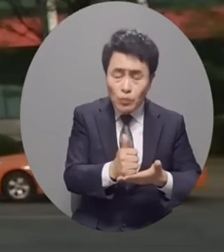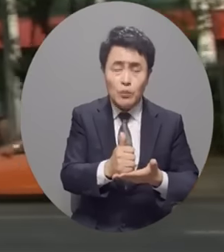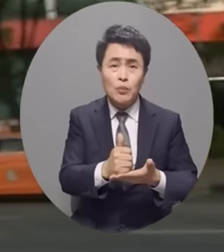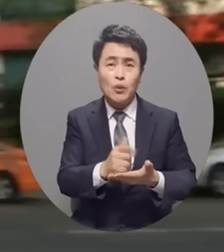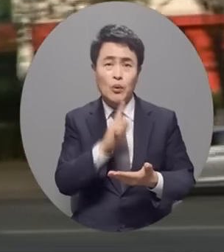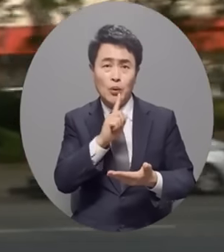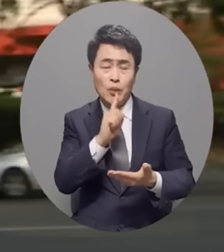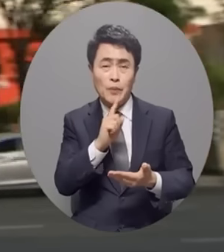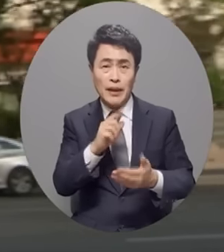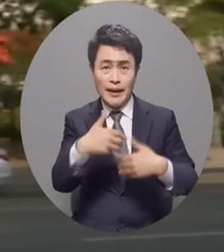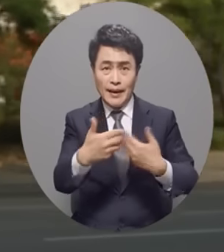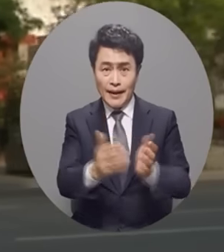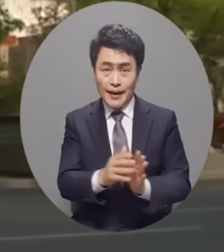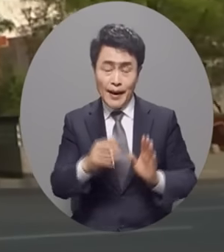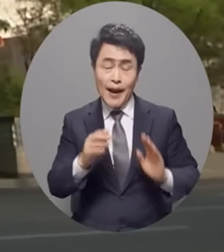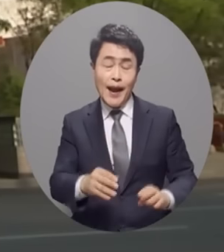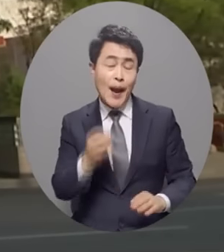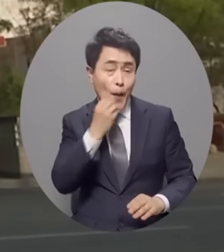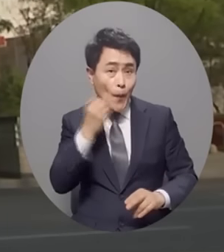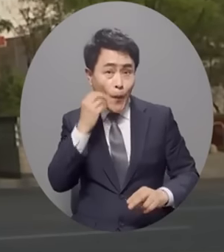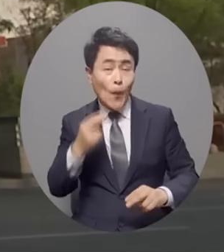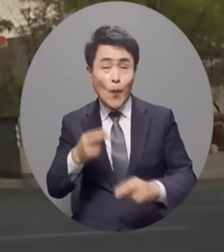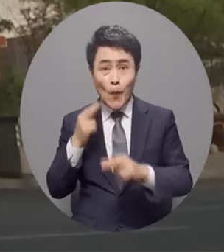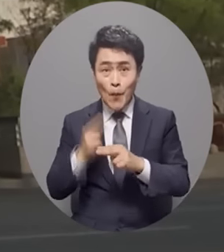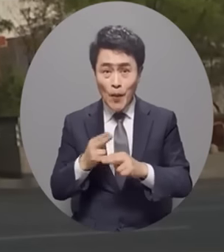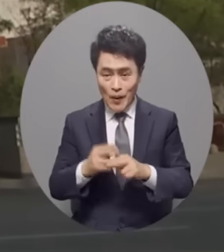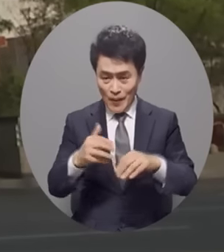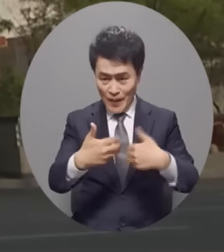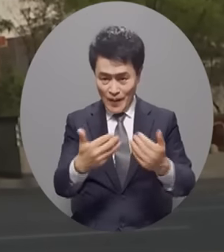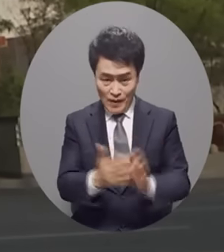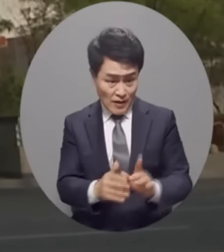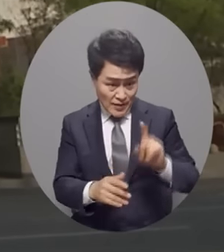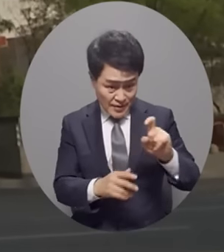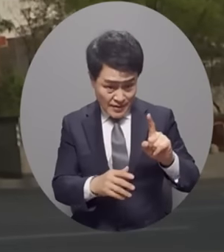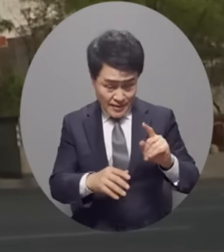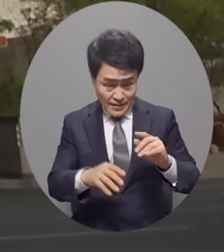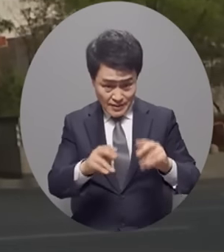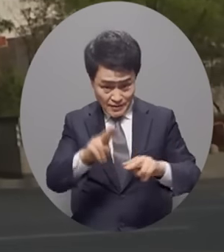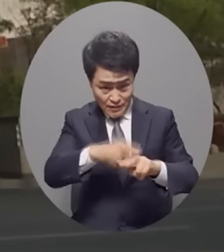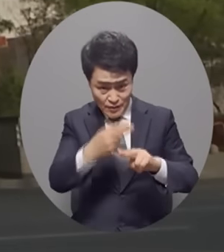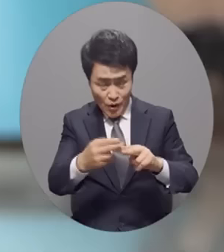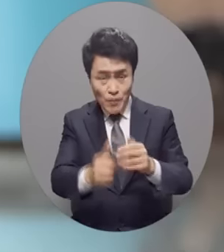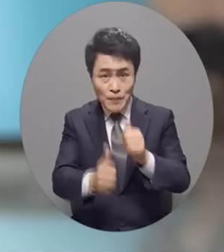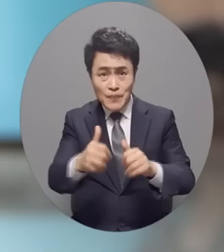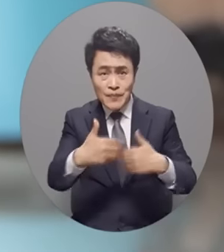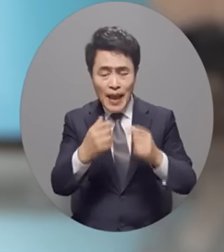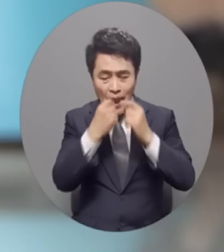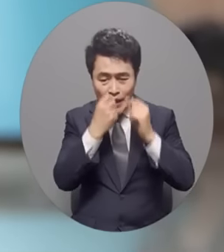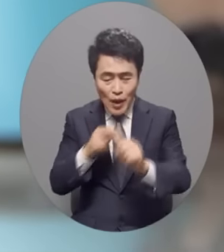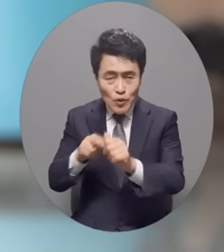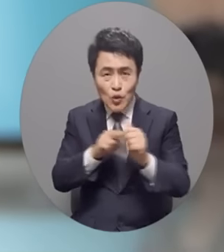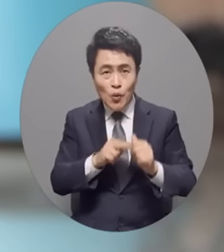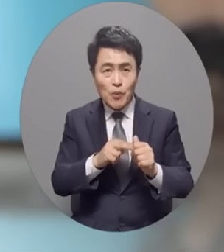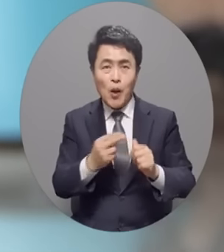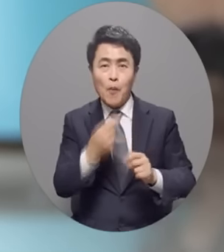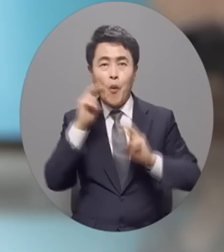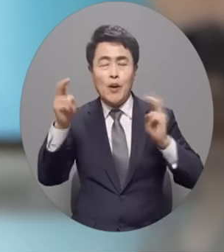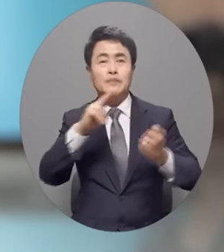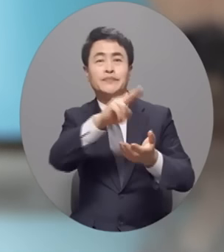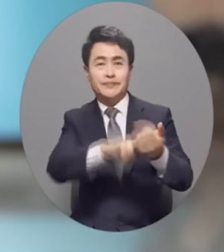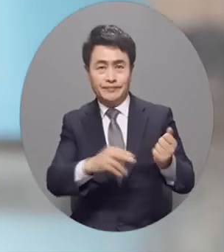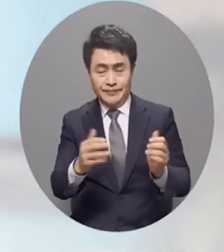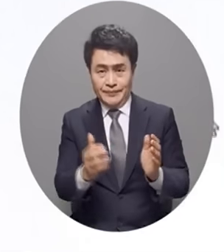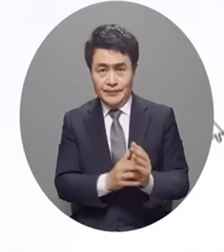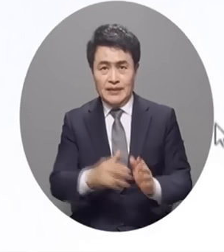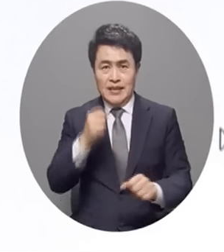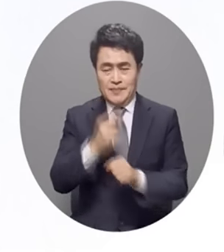2011년부터 2014년까지 11차례 경품 행사를 하며 이렇게 확보한 개인정 을 보험사에 팔아넘겼습니다